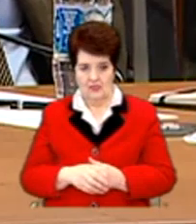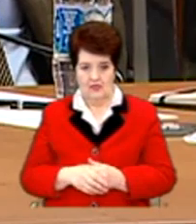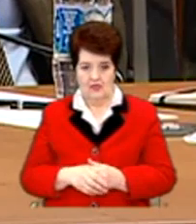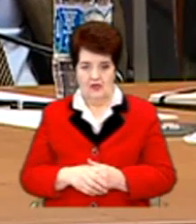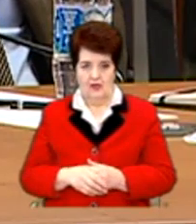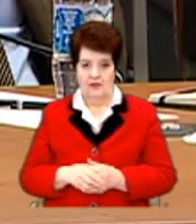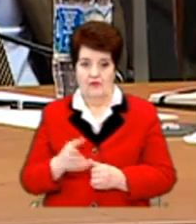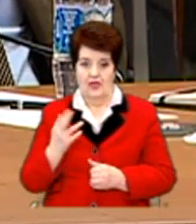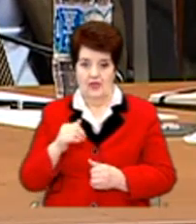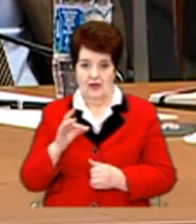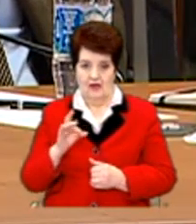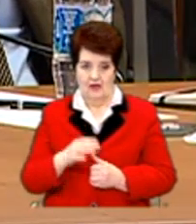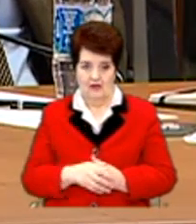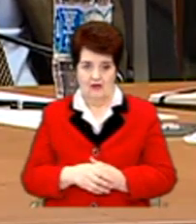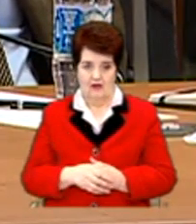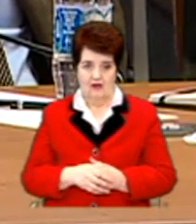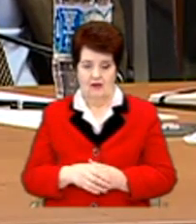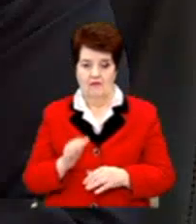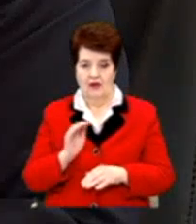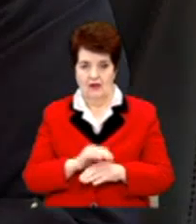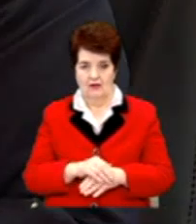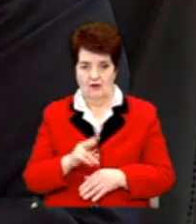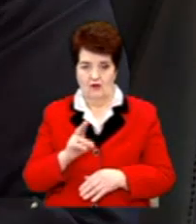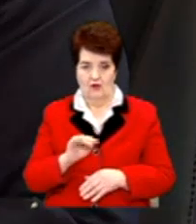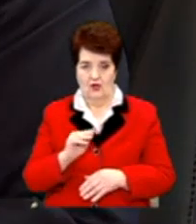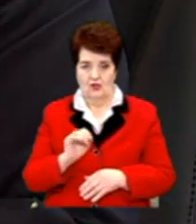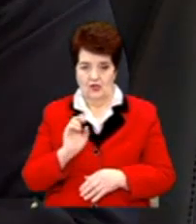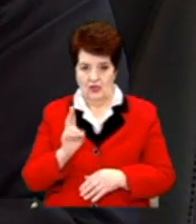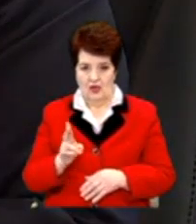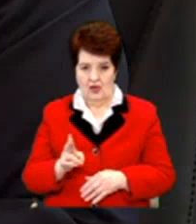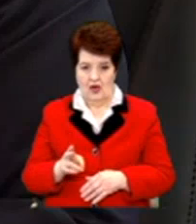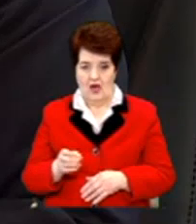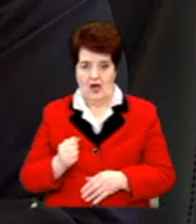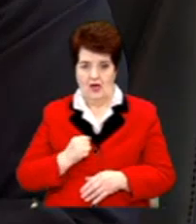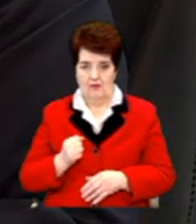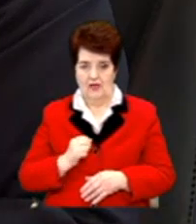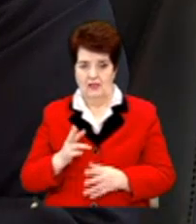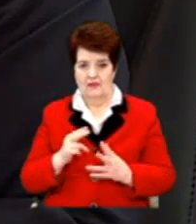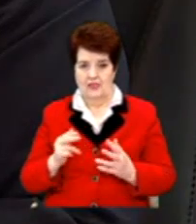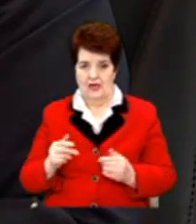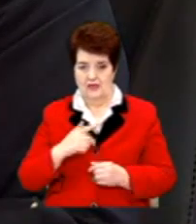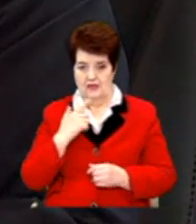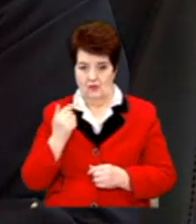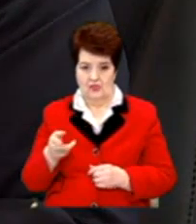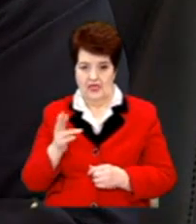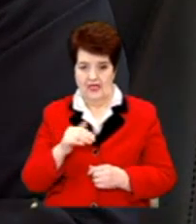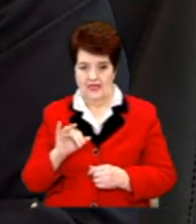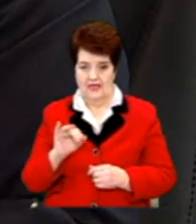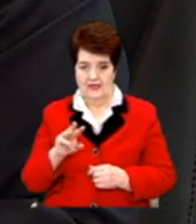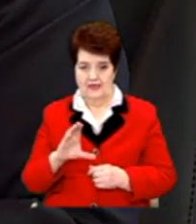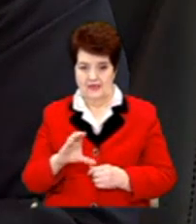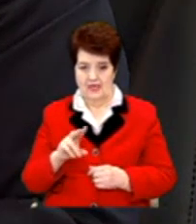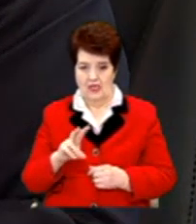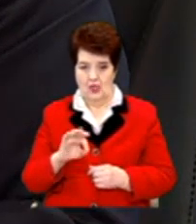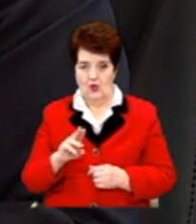discuție. Dar, faptologic, Armata Federației Ruse, dislocată la